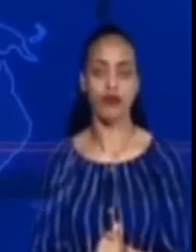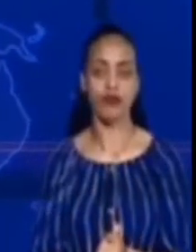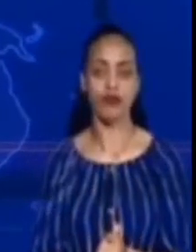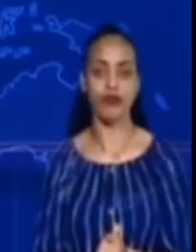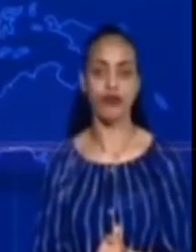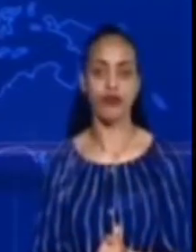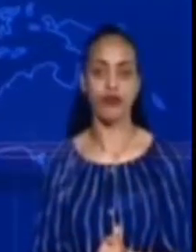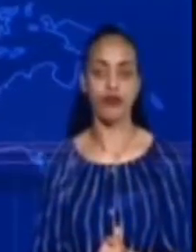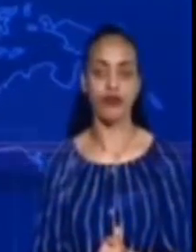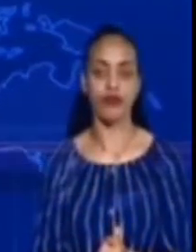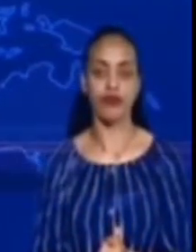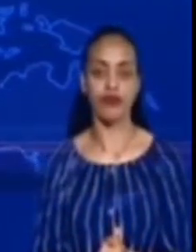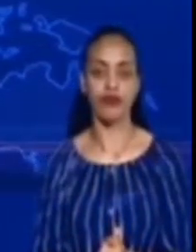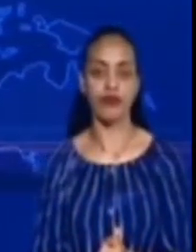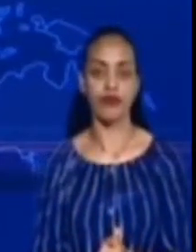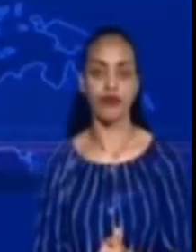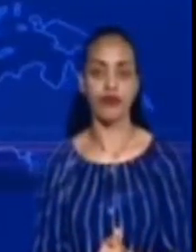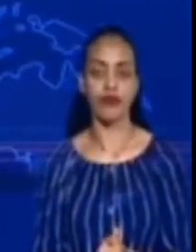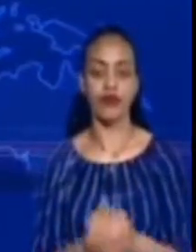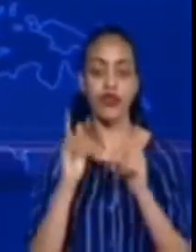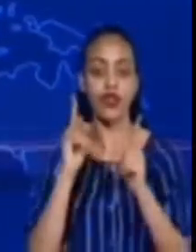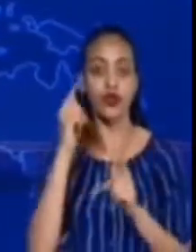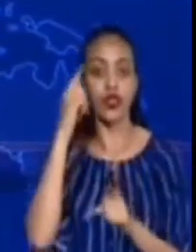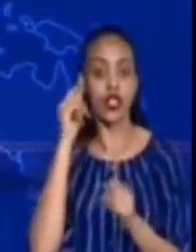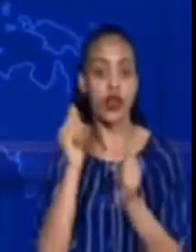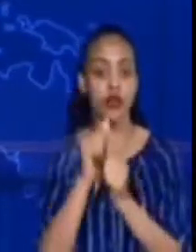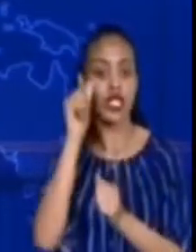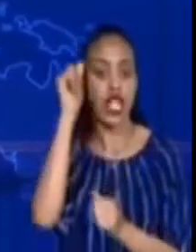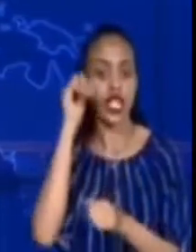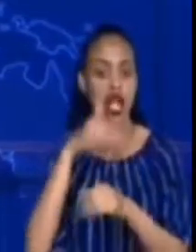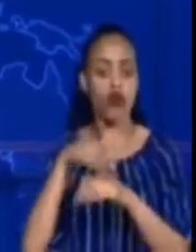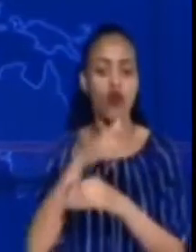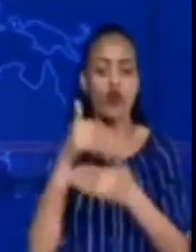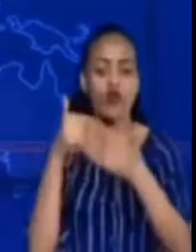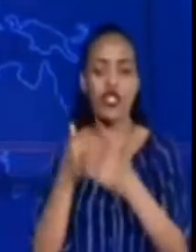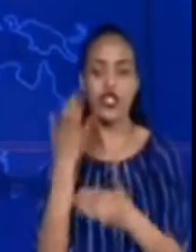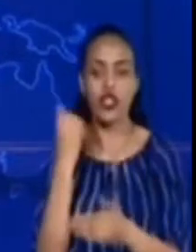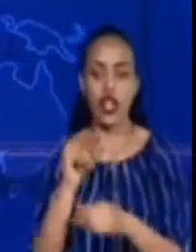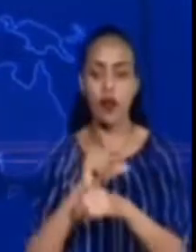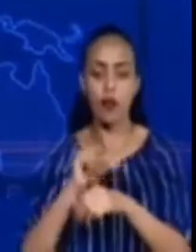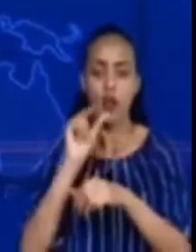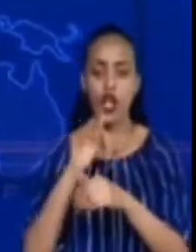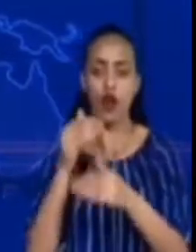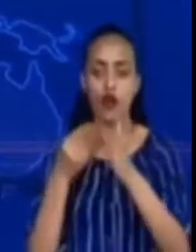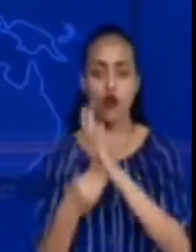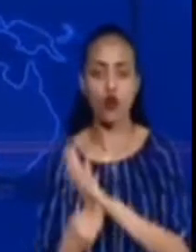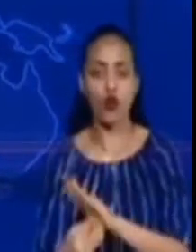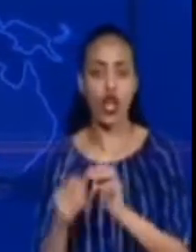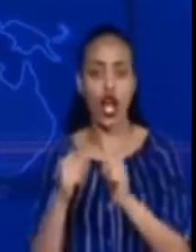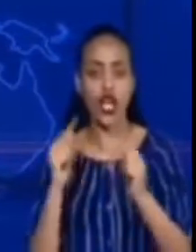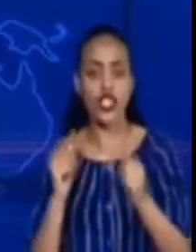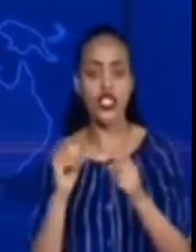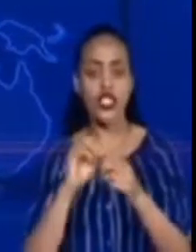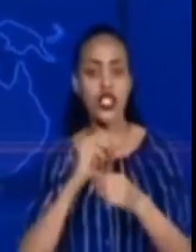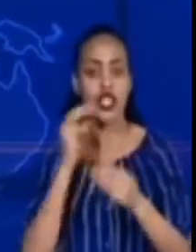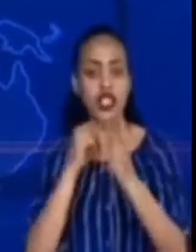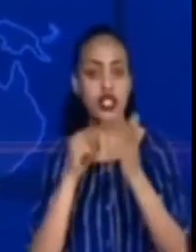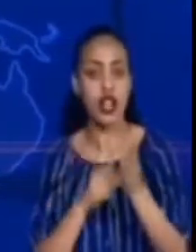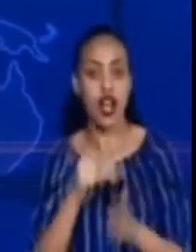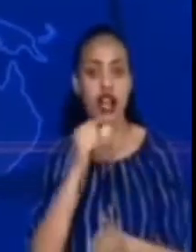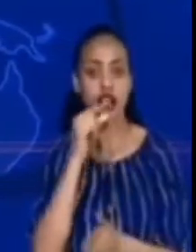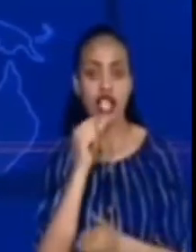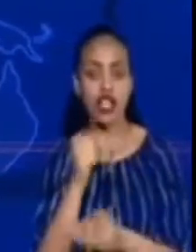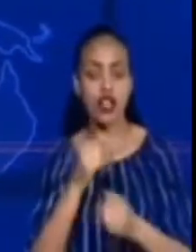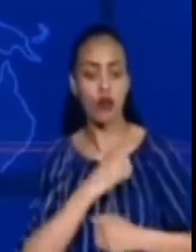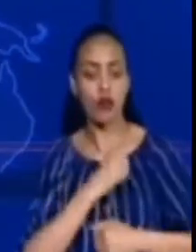ሲገባ፣ ሊወደድ ሲገባ፣ ሊከበር ሲገባ አብሮ የታሰሩት ሀብታሙ አያሌው ለዚህ ምስክር